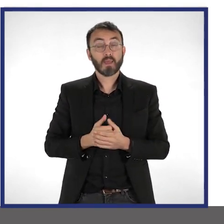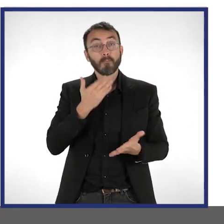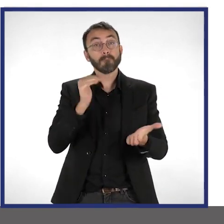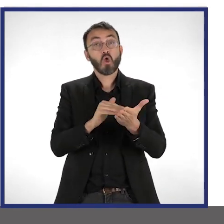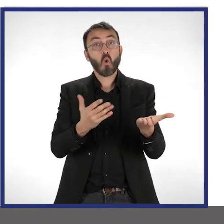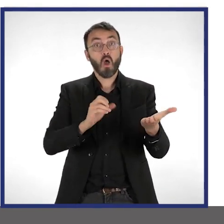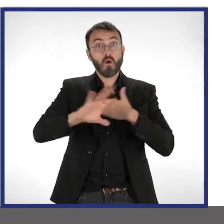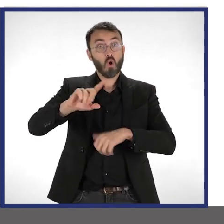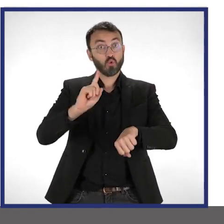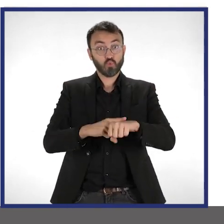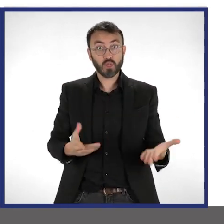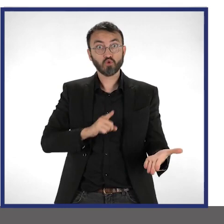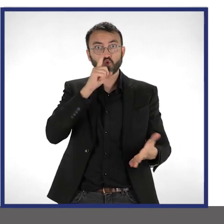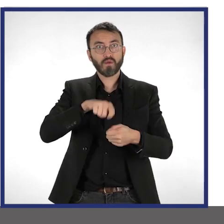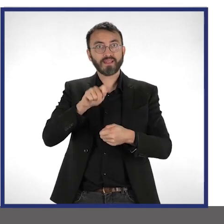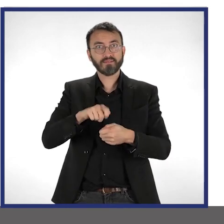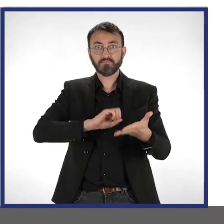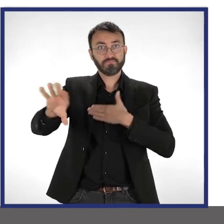il faut poster l'enveloppe le jour du test.